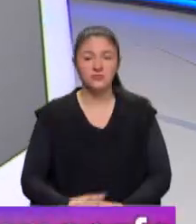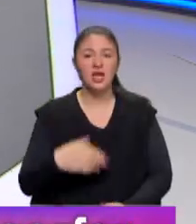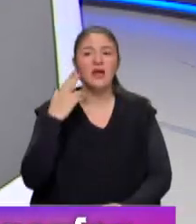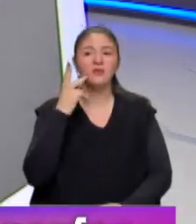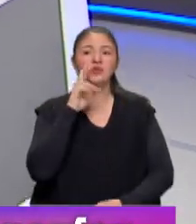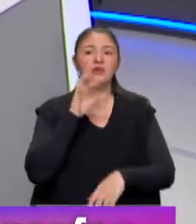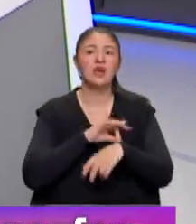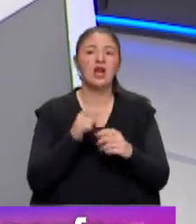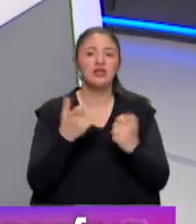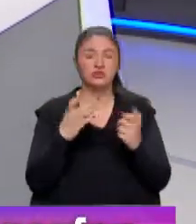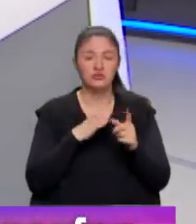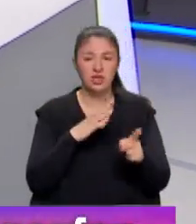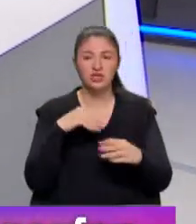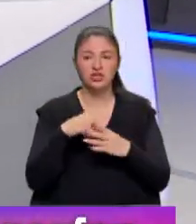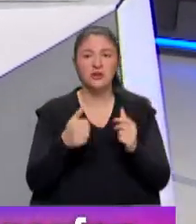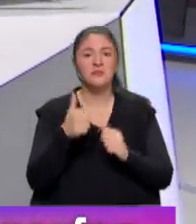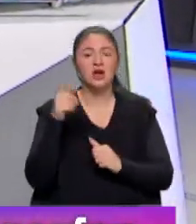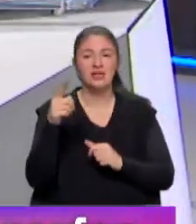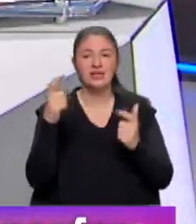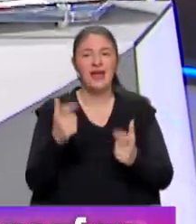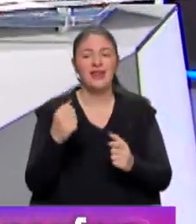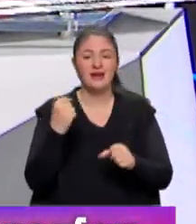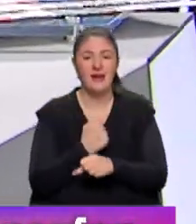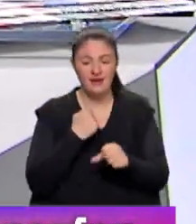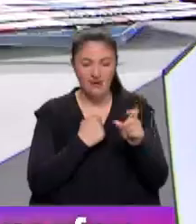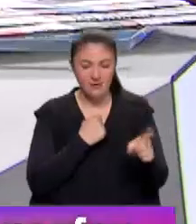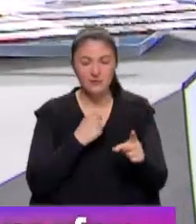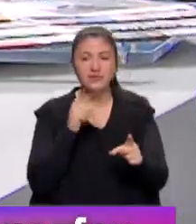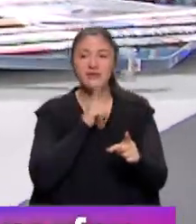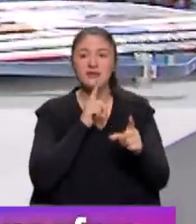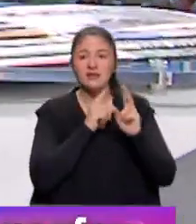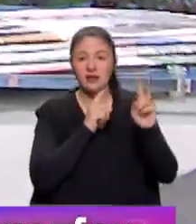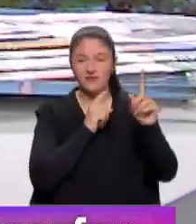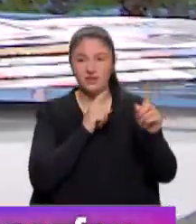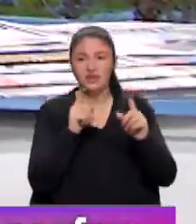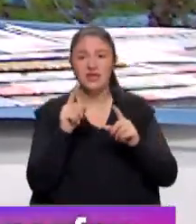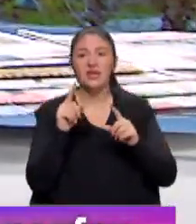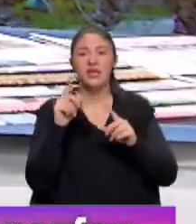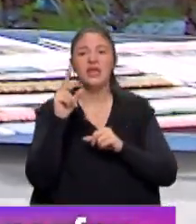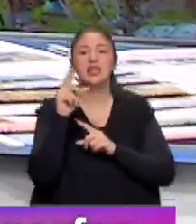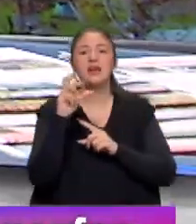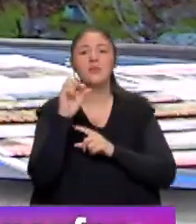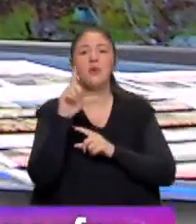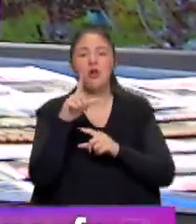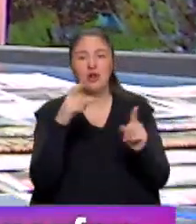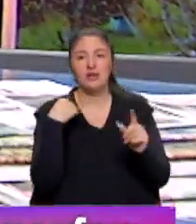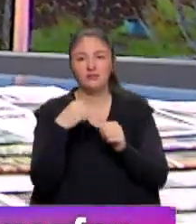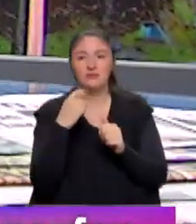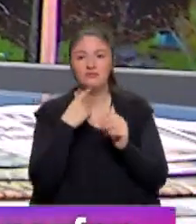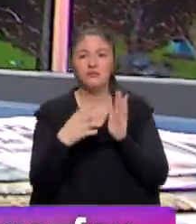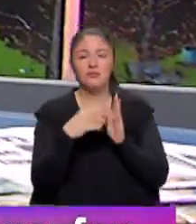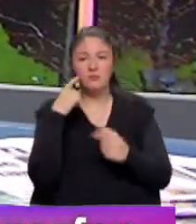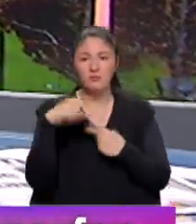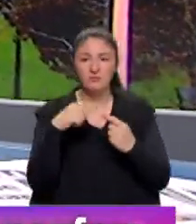Efendim bir son dakika gelişmesi var. İçişleri Bakanı Ali Yerlikaya, İngiltere tarafından, Interpol tarafından yine kırmızı